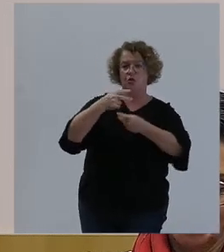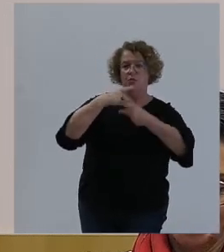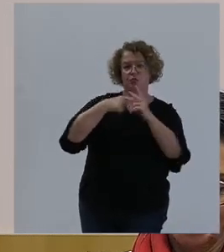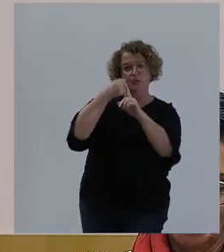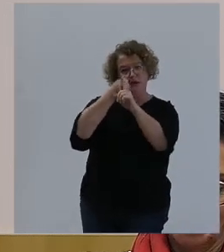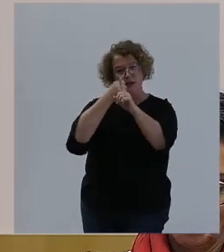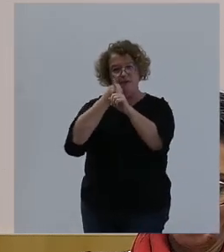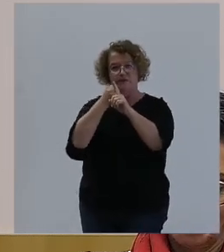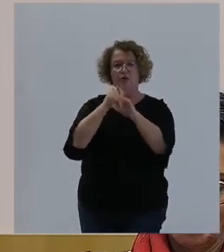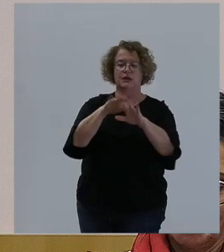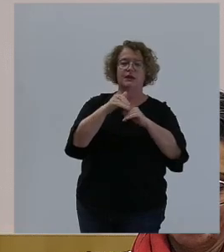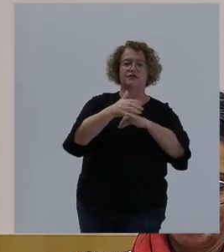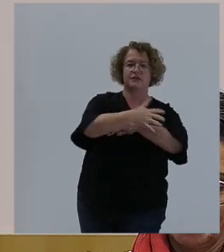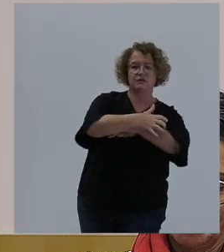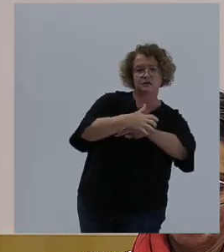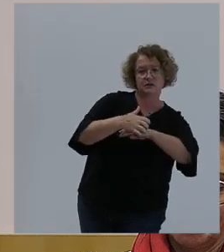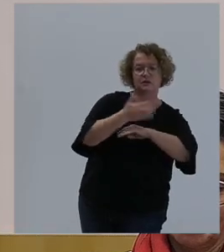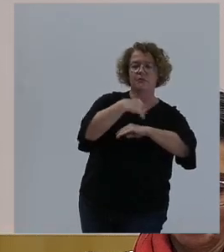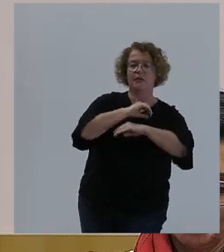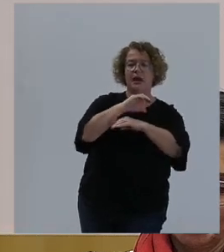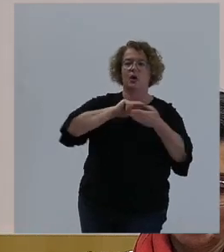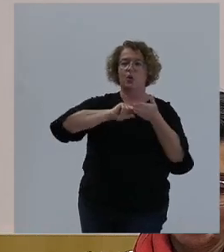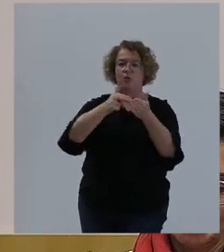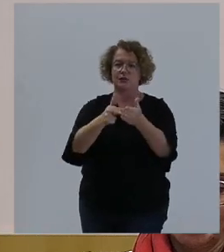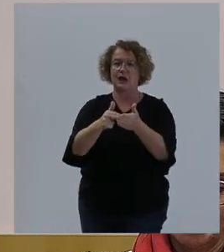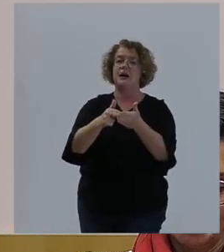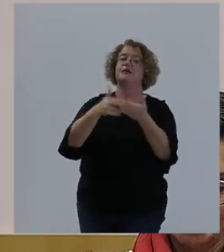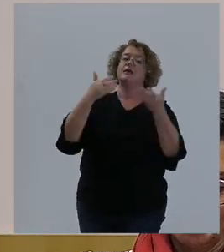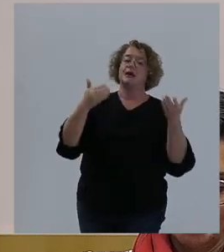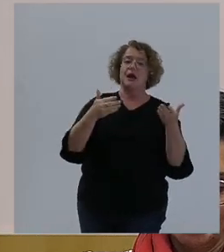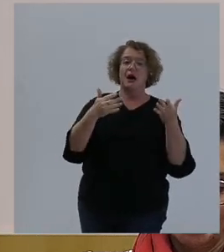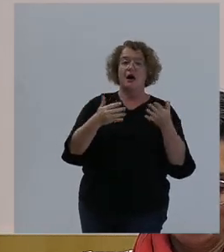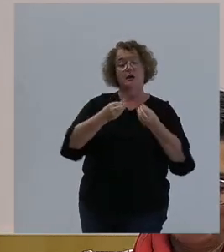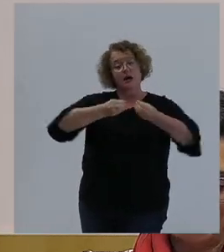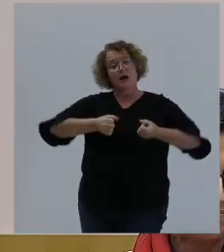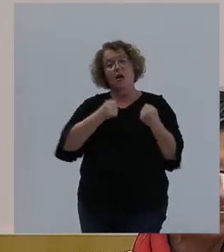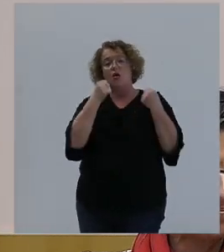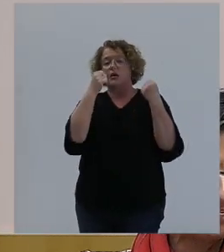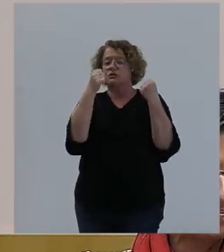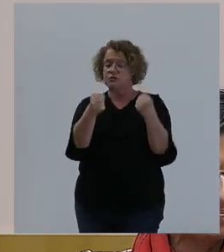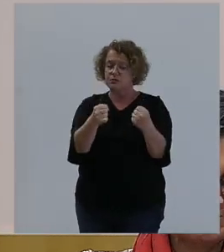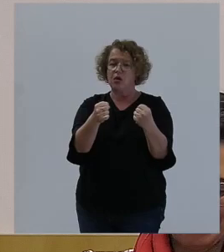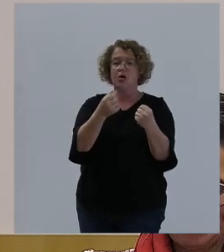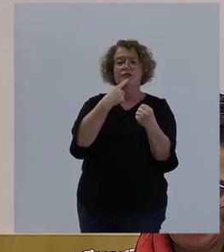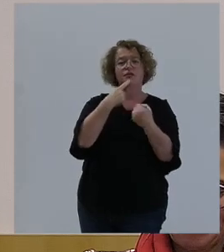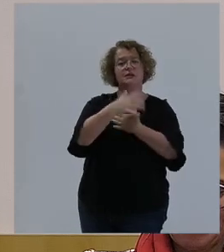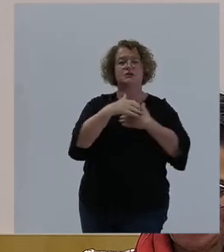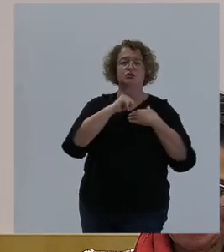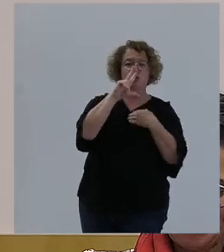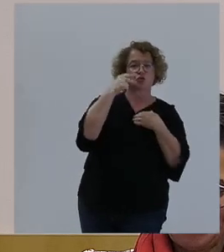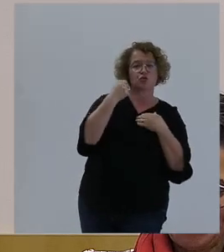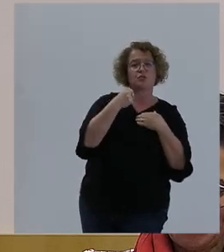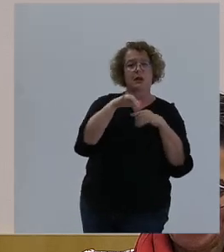luttant contre la précarité de l'emploi contractuel. Le enfin, il est là. Ne pas baisser les bras, c'est défendre les sciences humaines,